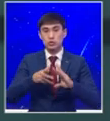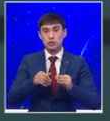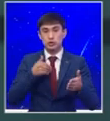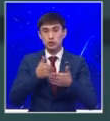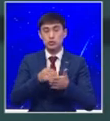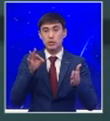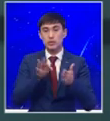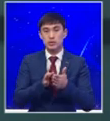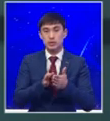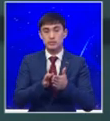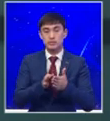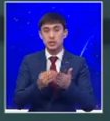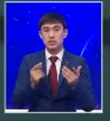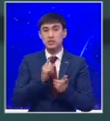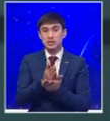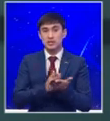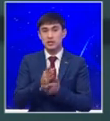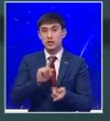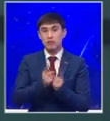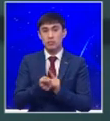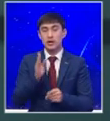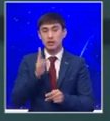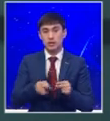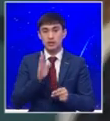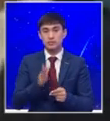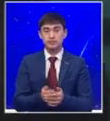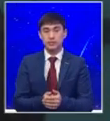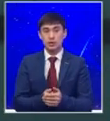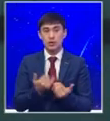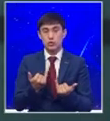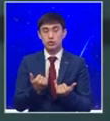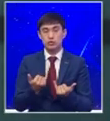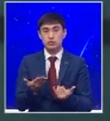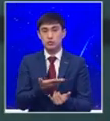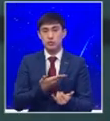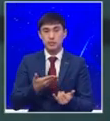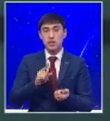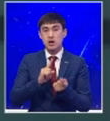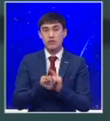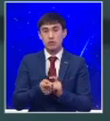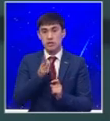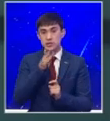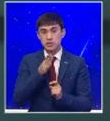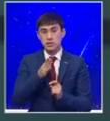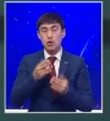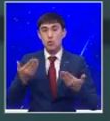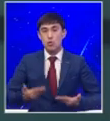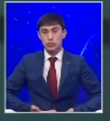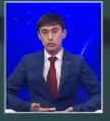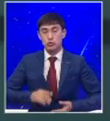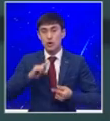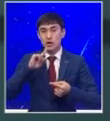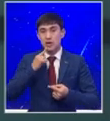қойды. Саяси реформалар аяқталып келе жатыр деген әңгіме айтты. Осының өзі реформа кезінде әрине өмір сүру өте қиын,